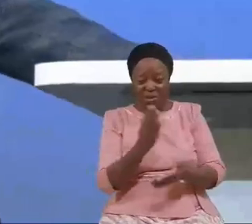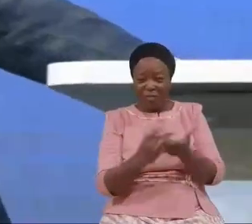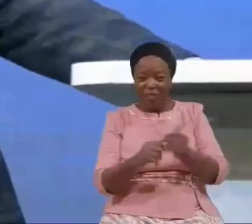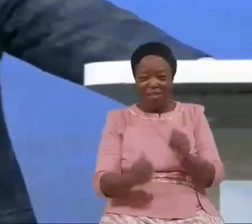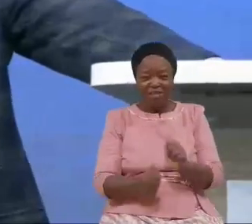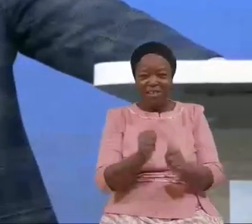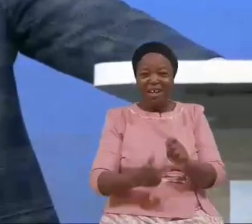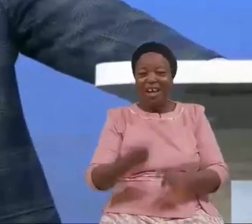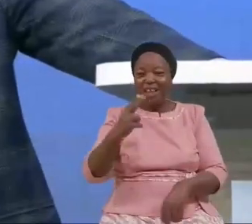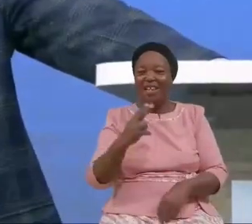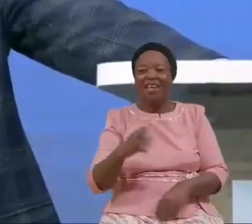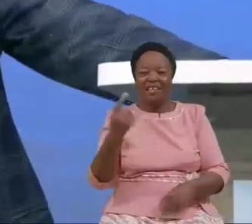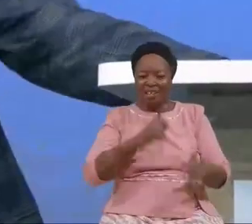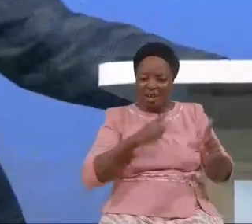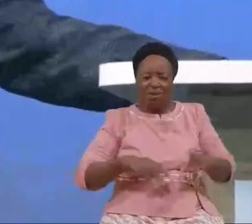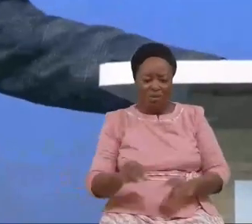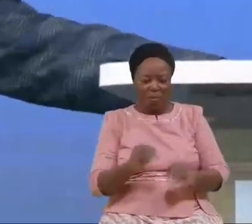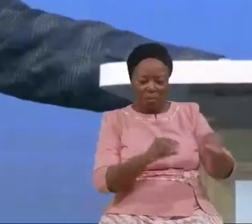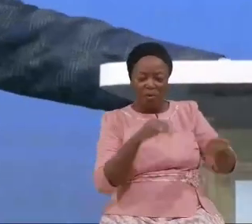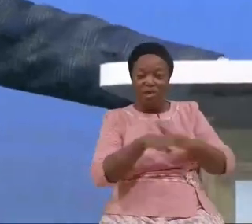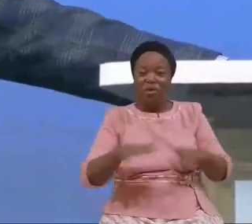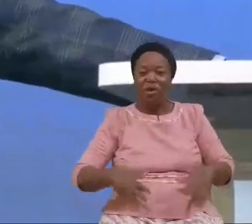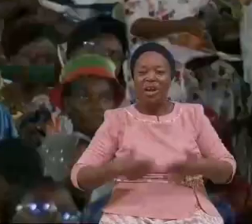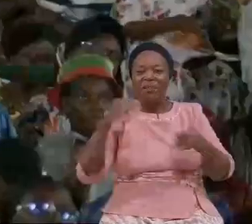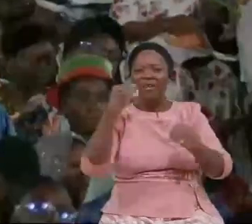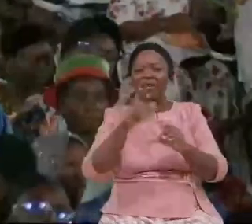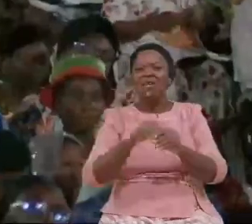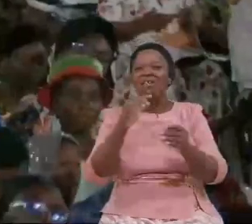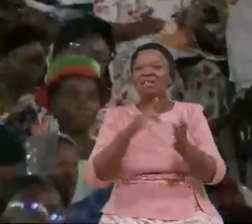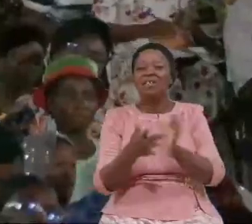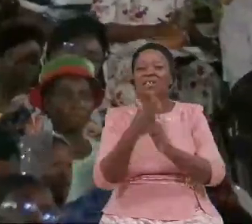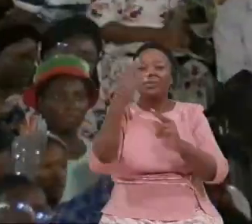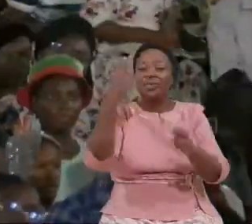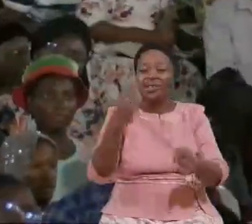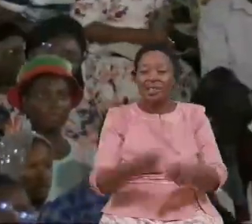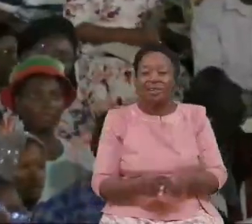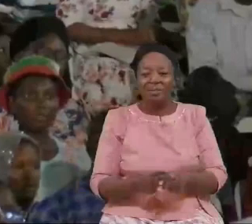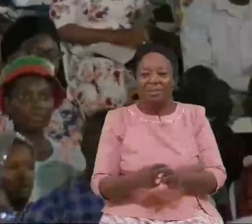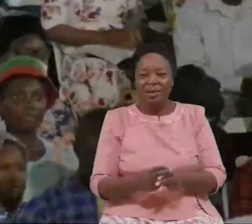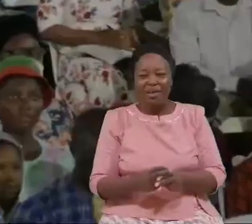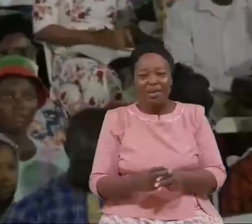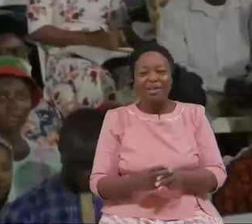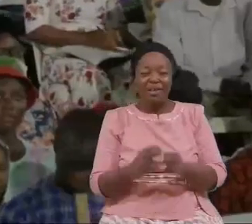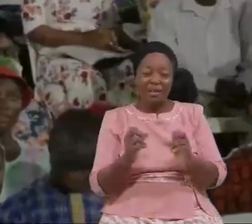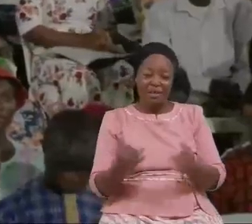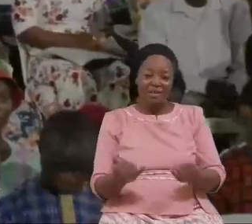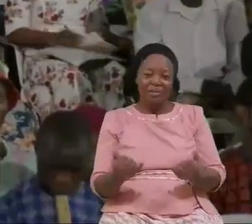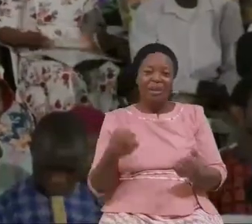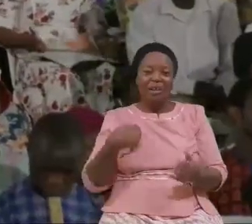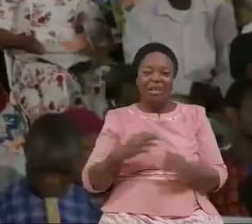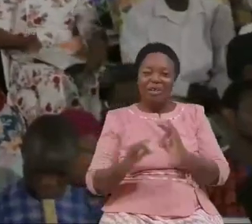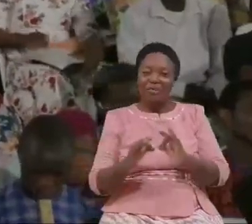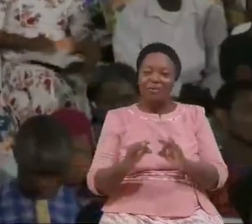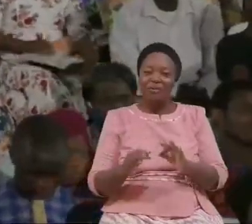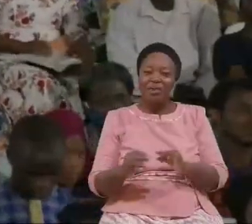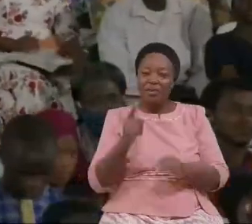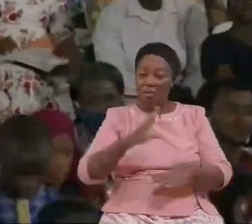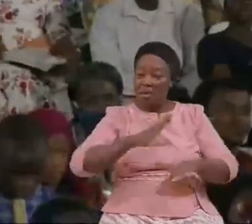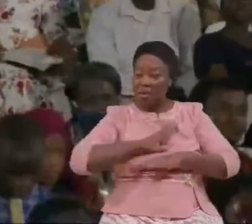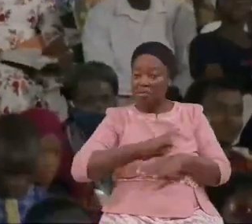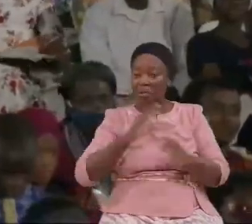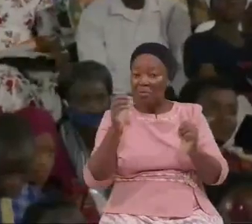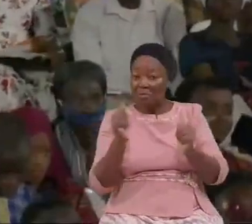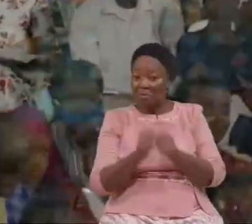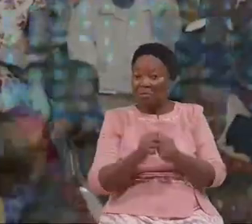Seigneur maîtresse là dans ta vie au nom de Jésus bon si tu es satisfait de